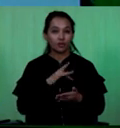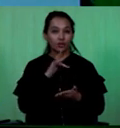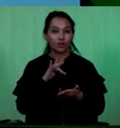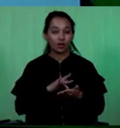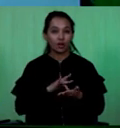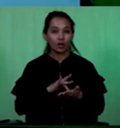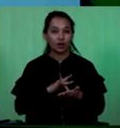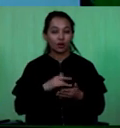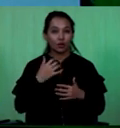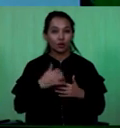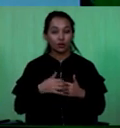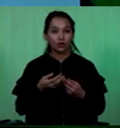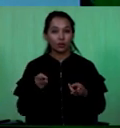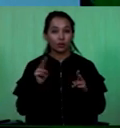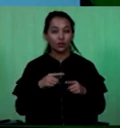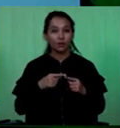qolgan masofa.